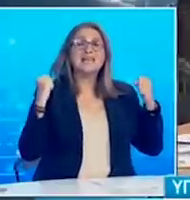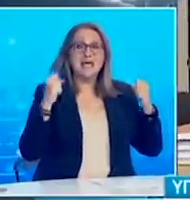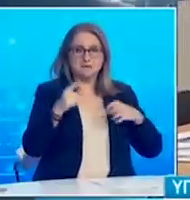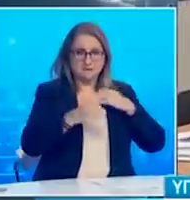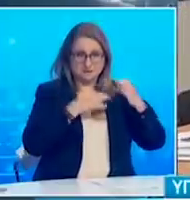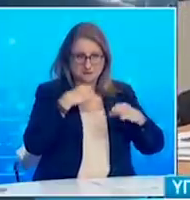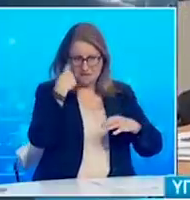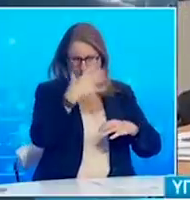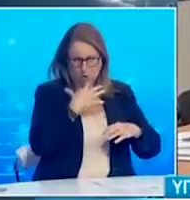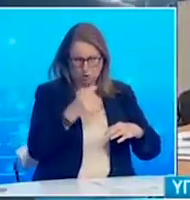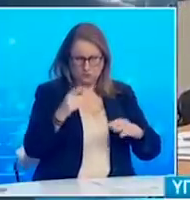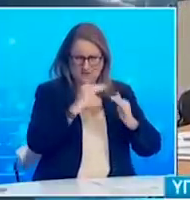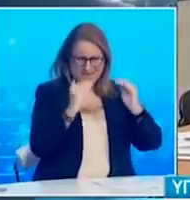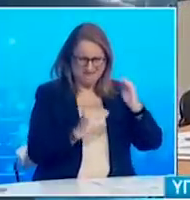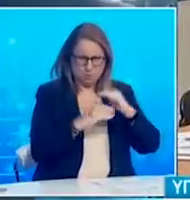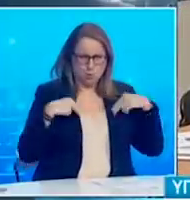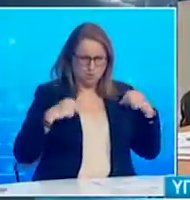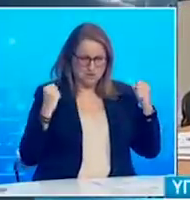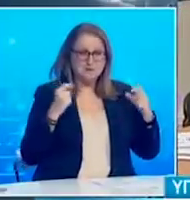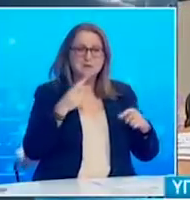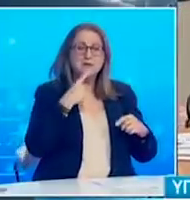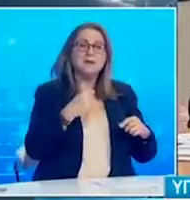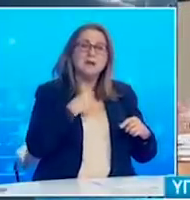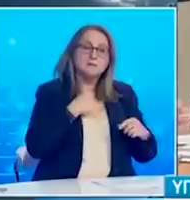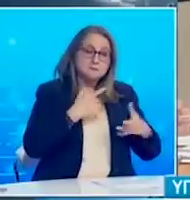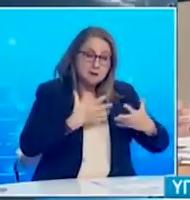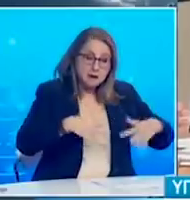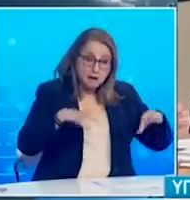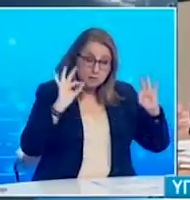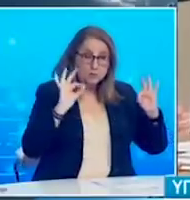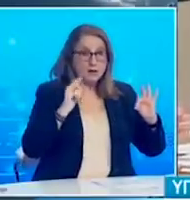αυξημένες ανάγκες που προκαλούσε αυτή η πανδημία και να